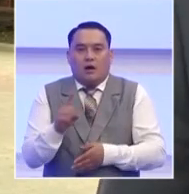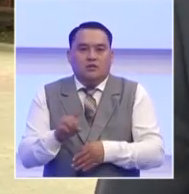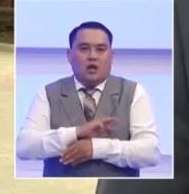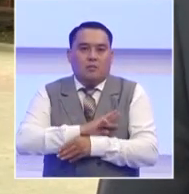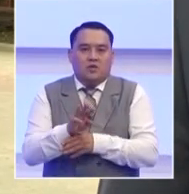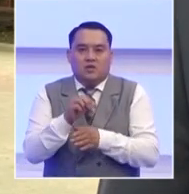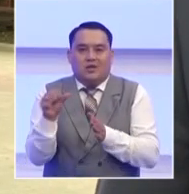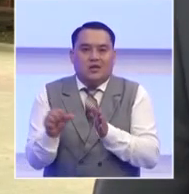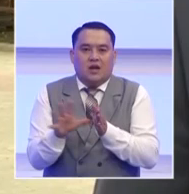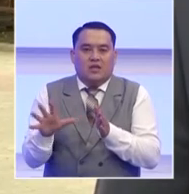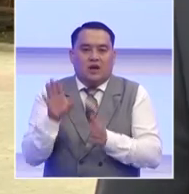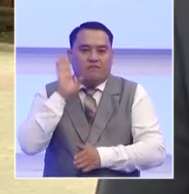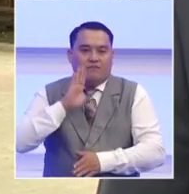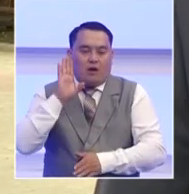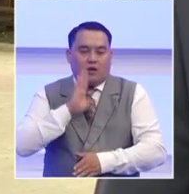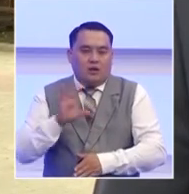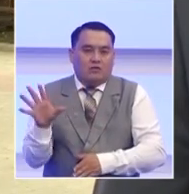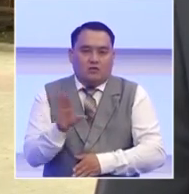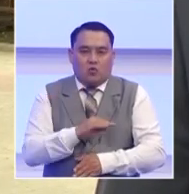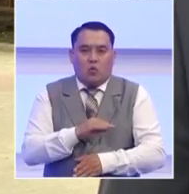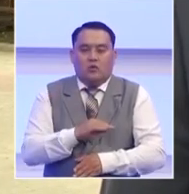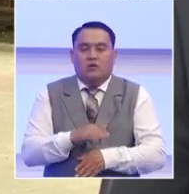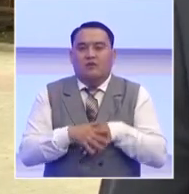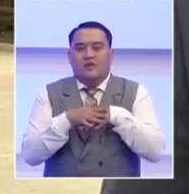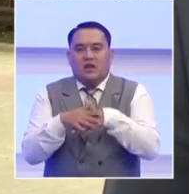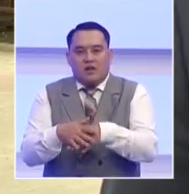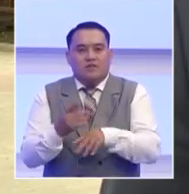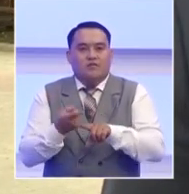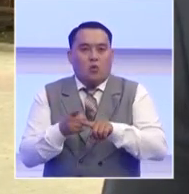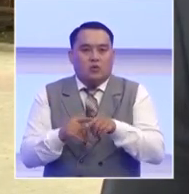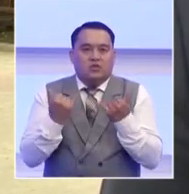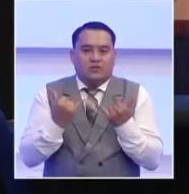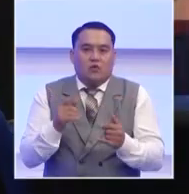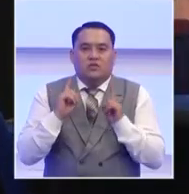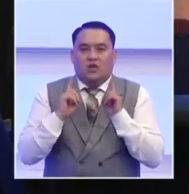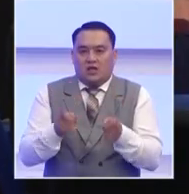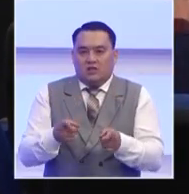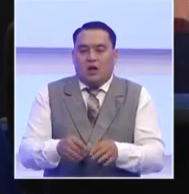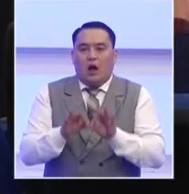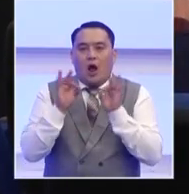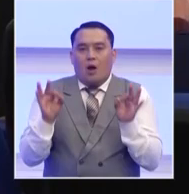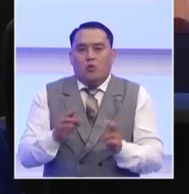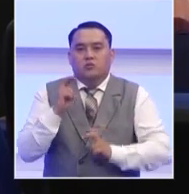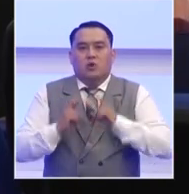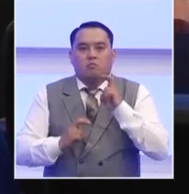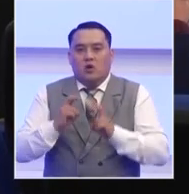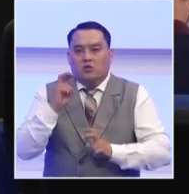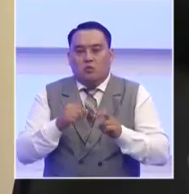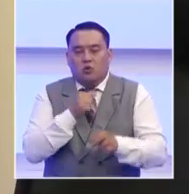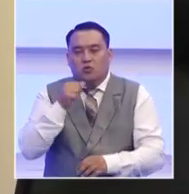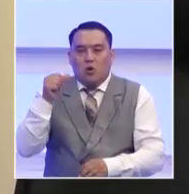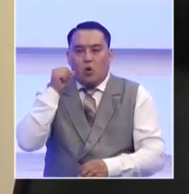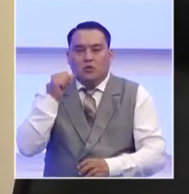на электроснабжение и на водоснабжение, также на водоотведение. Ну, они с нами сегодня согласились. Объем промышленного производства за прошлый